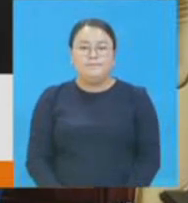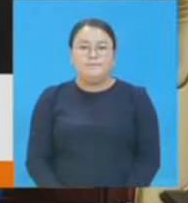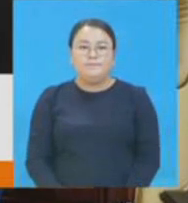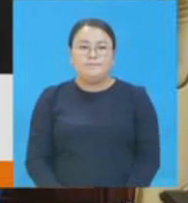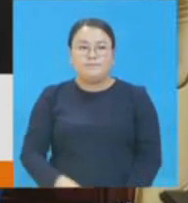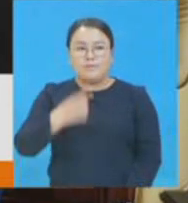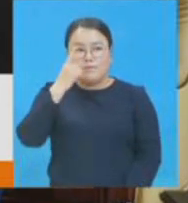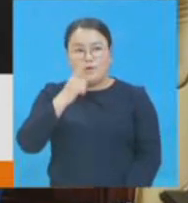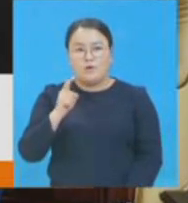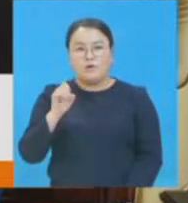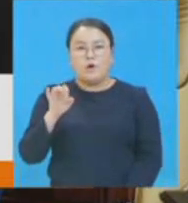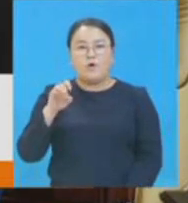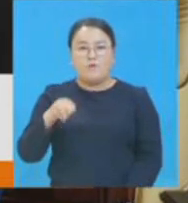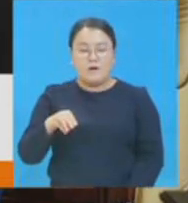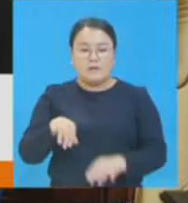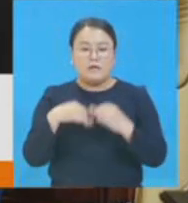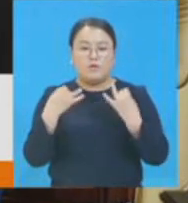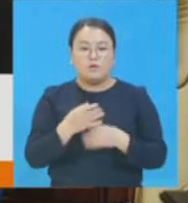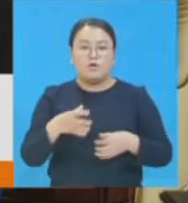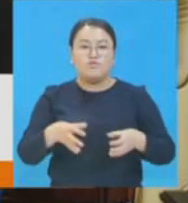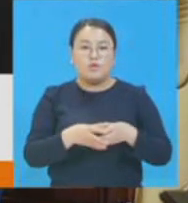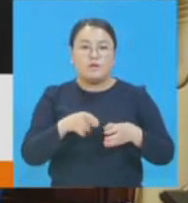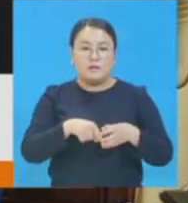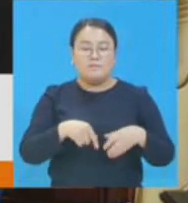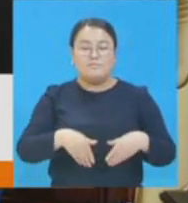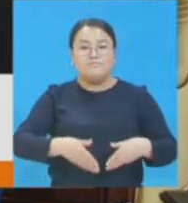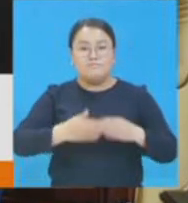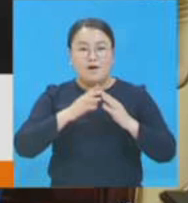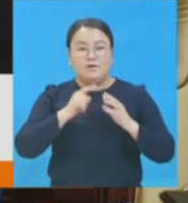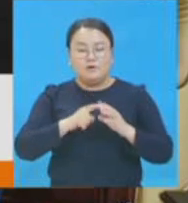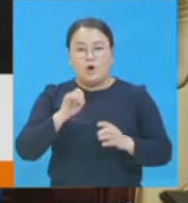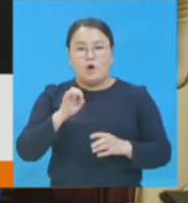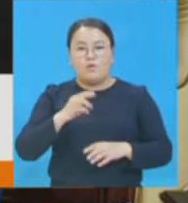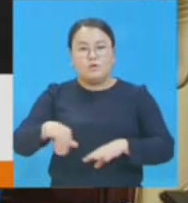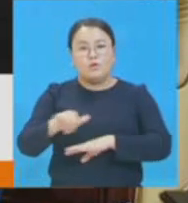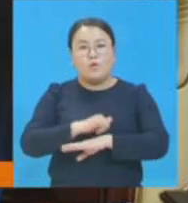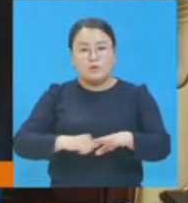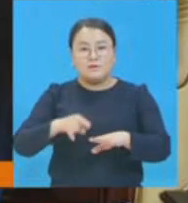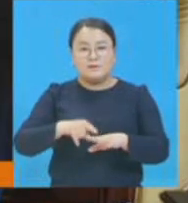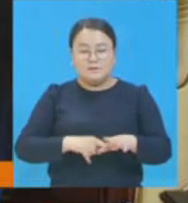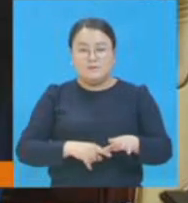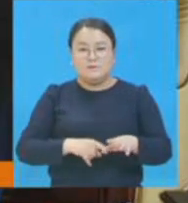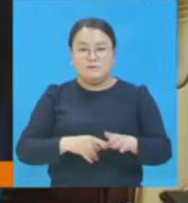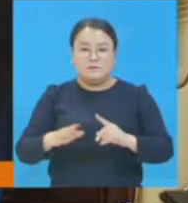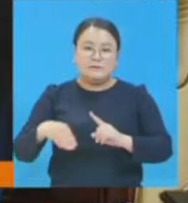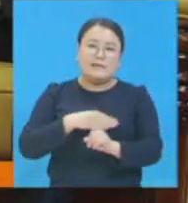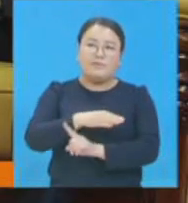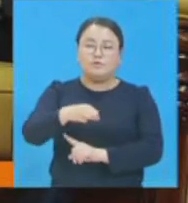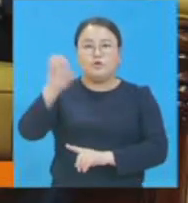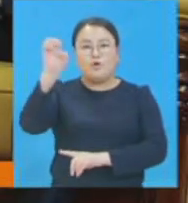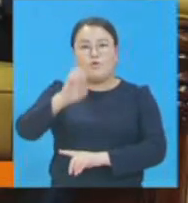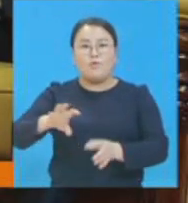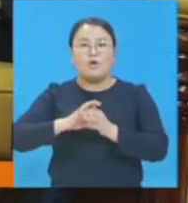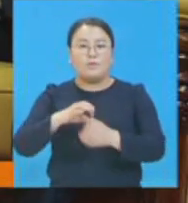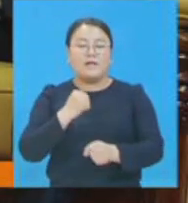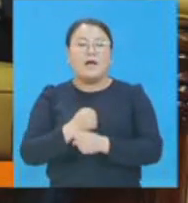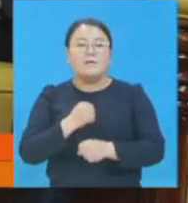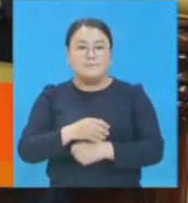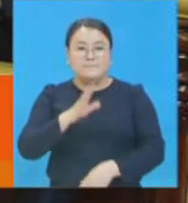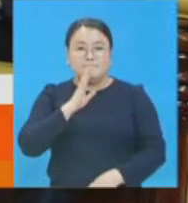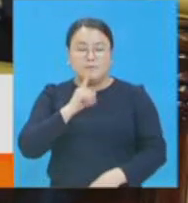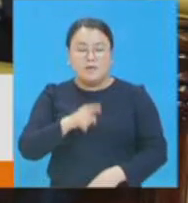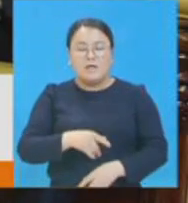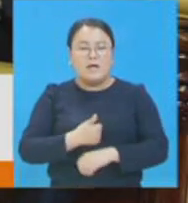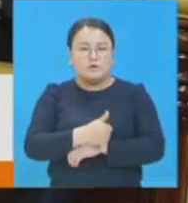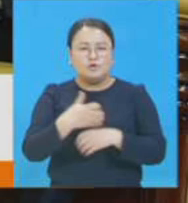Монгол Хорватын парламентын бүлэг байгуулагдсанаар Хорват улсаар дамжуулан Европын холбоотой хамтран ажиллах шинэ гарц нэгдэж байна. Ялангуяа аялжуулчлалын салбарт хамтран ажиллах өргөн